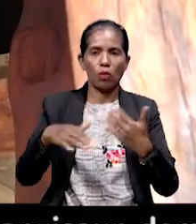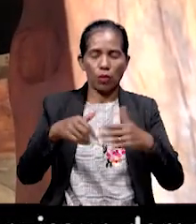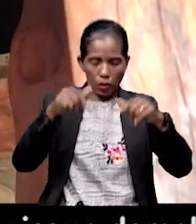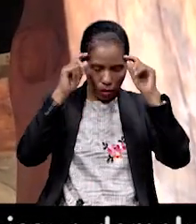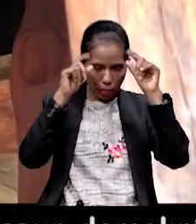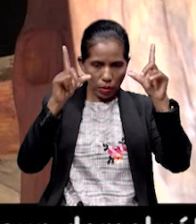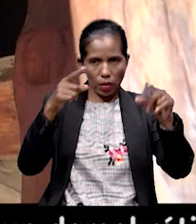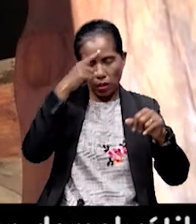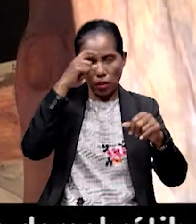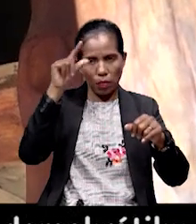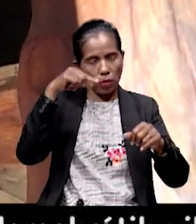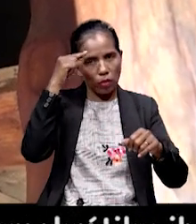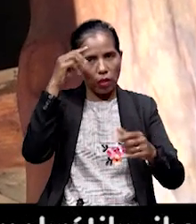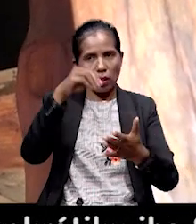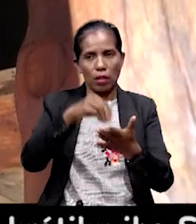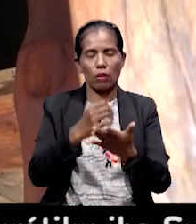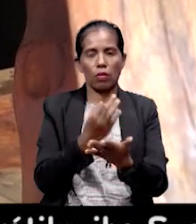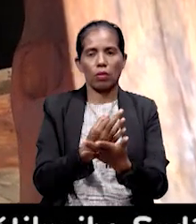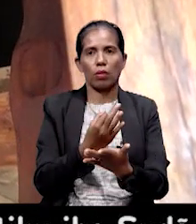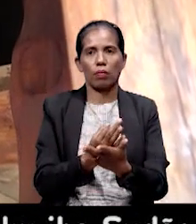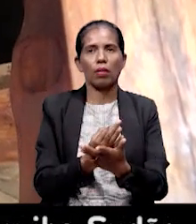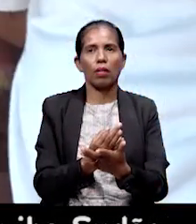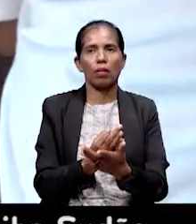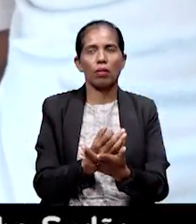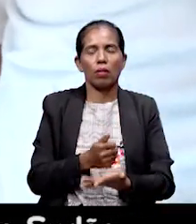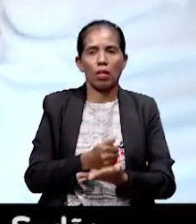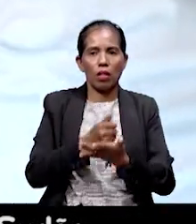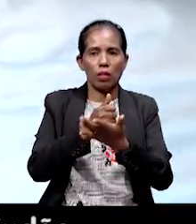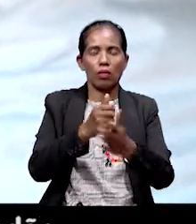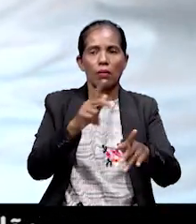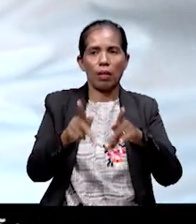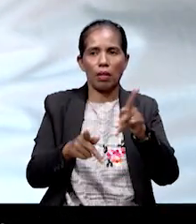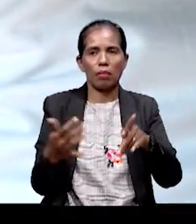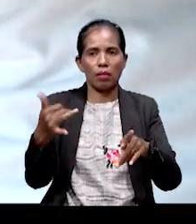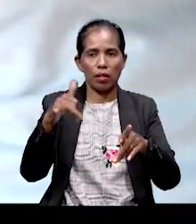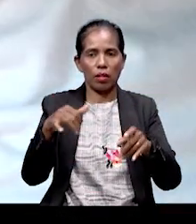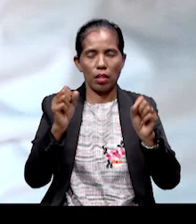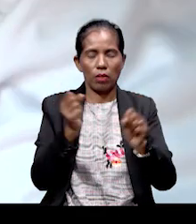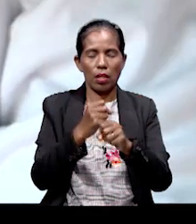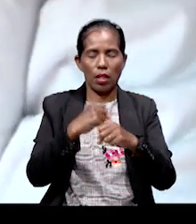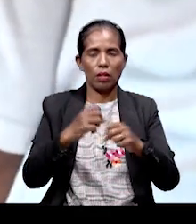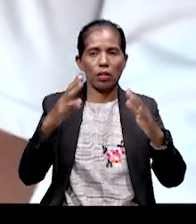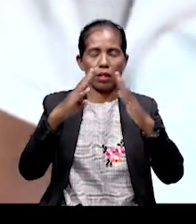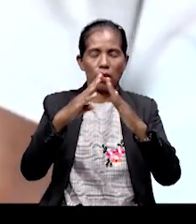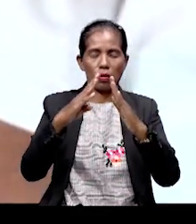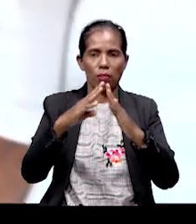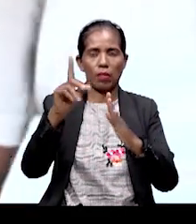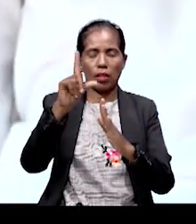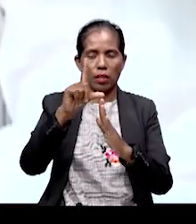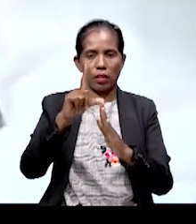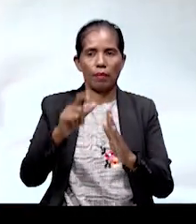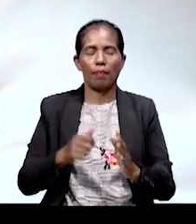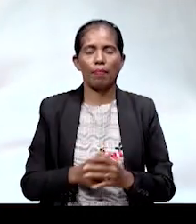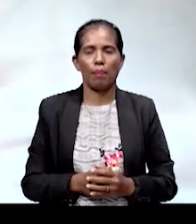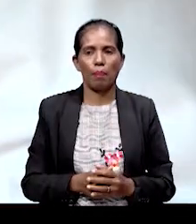Timor-Leste, tamba governo prevê ona orçamento balung, hodi apoio ba comunidade sirnebe atu hari sirne Uma-Lisan. Comitmento do